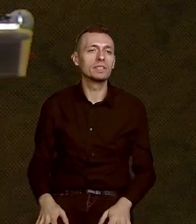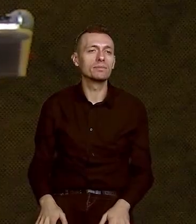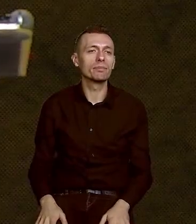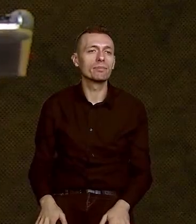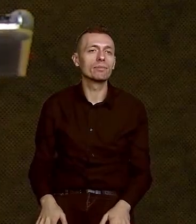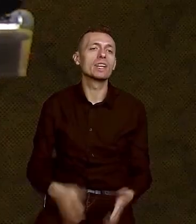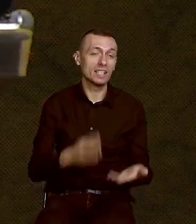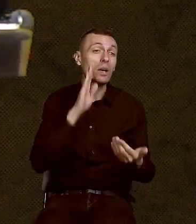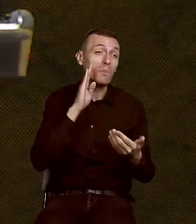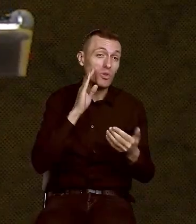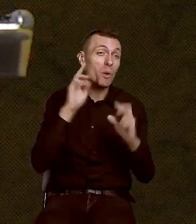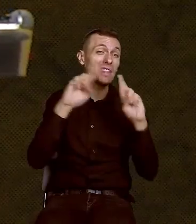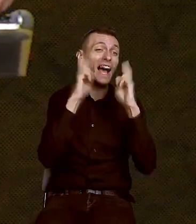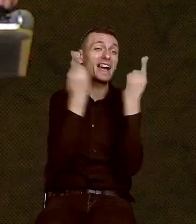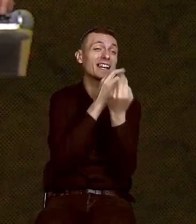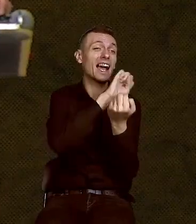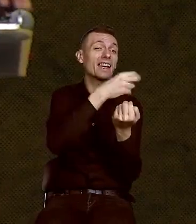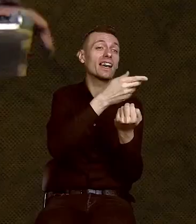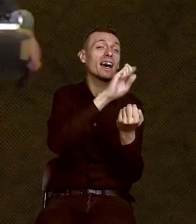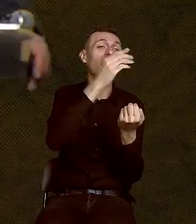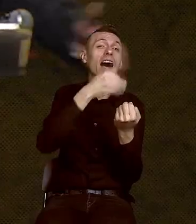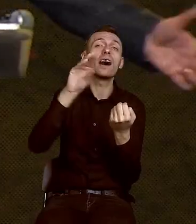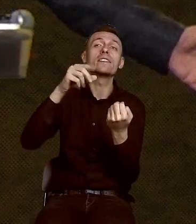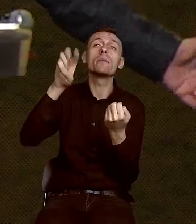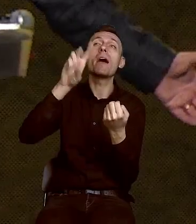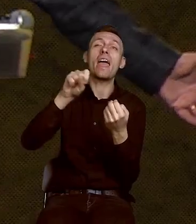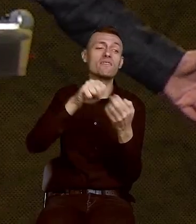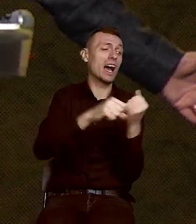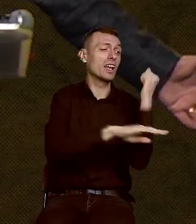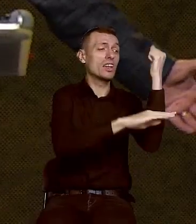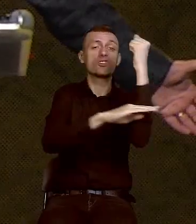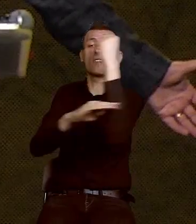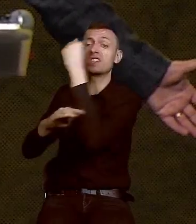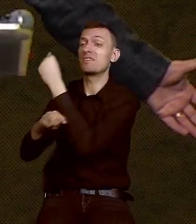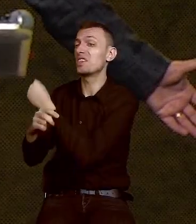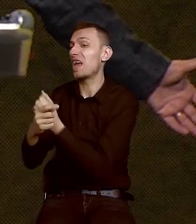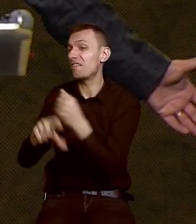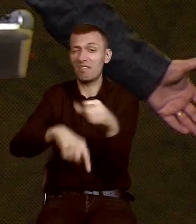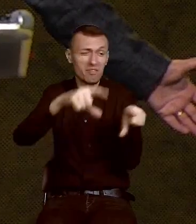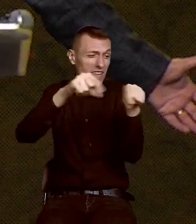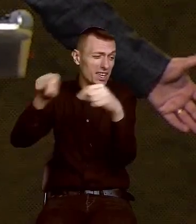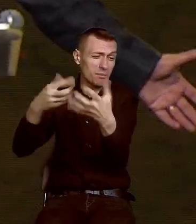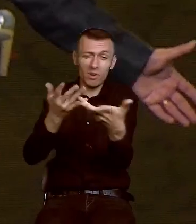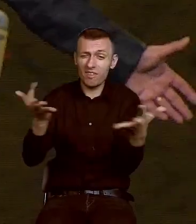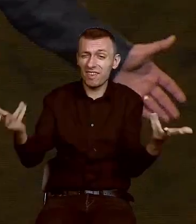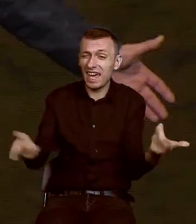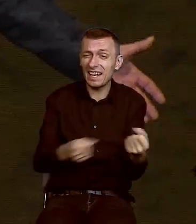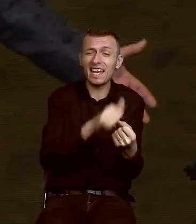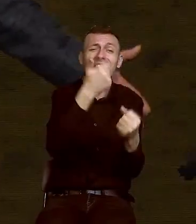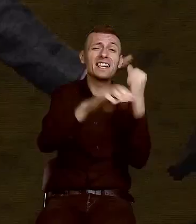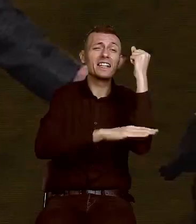drzew, ale nas zawsze korci ten jeden i potem po konsumpcji mówimy, dlaczego nie mam błogosławieństwa finansowego? Dlaczego nie mam